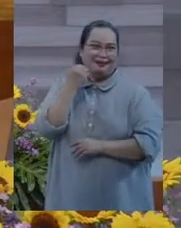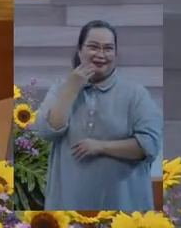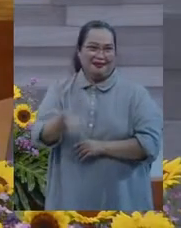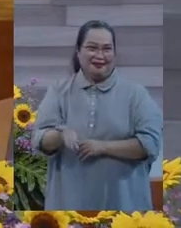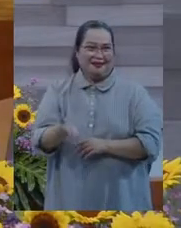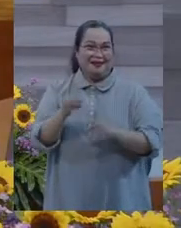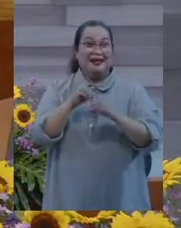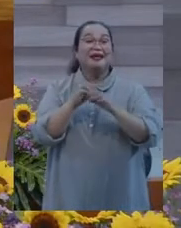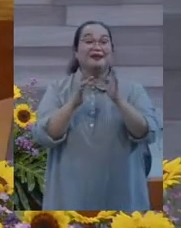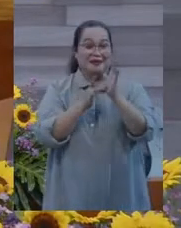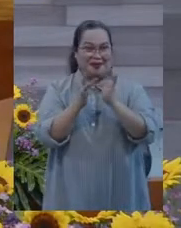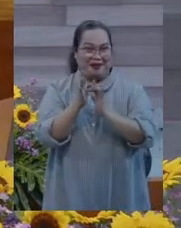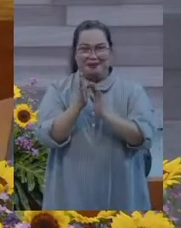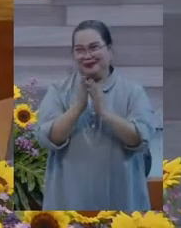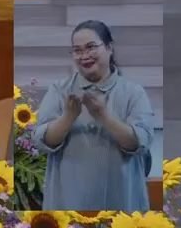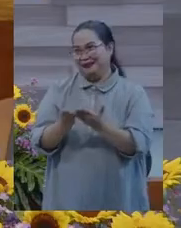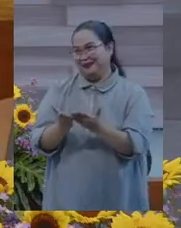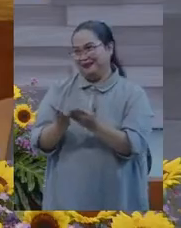sa Biblia.